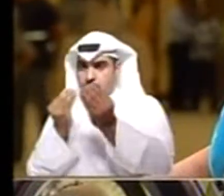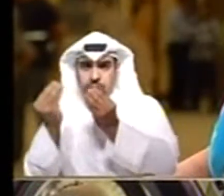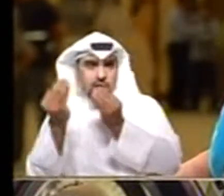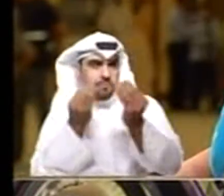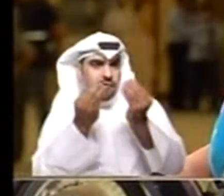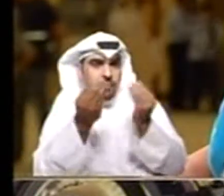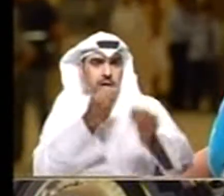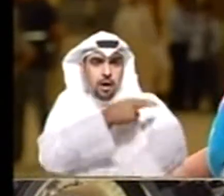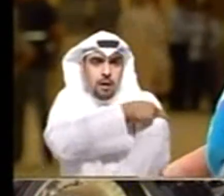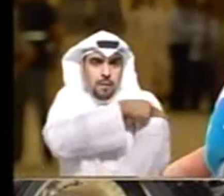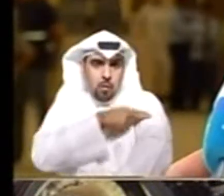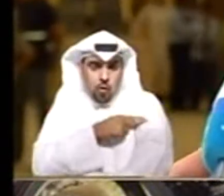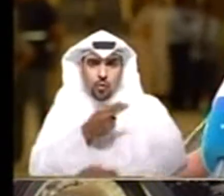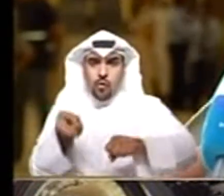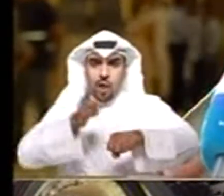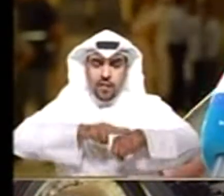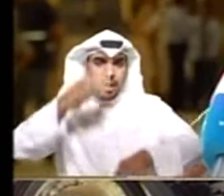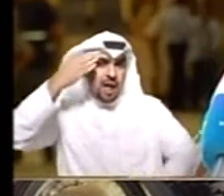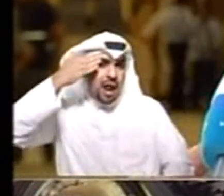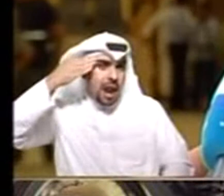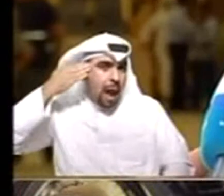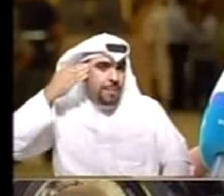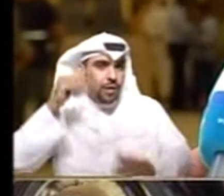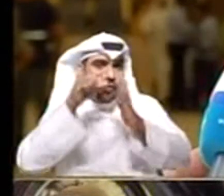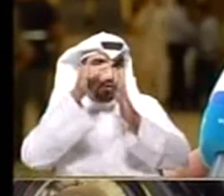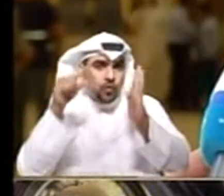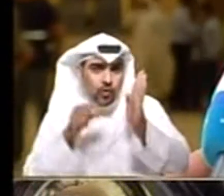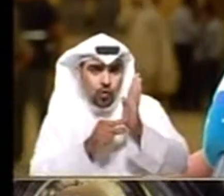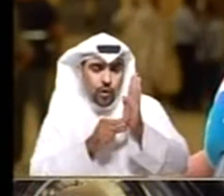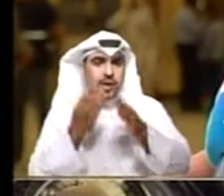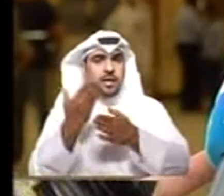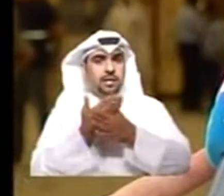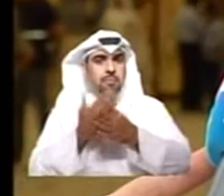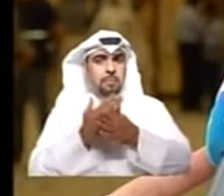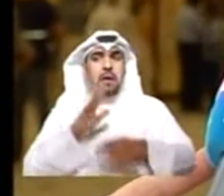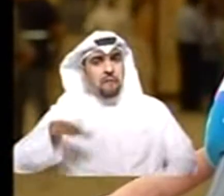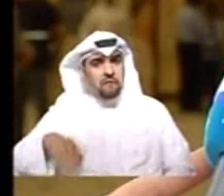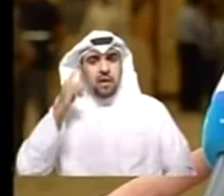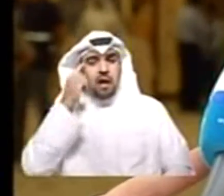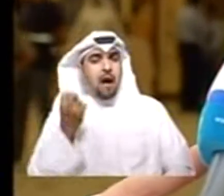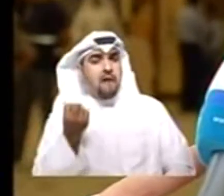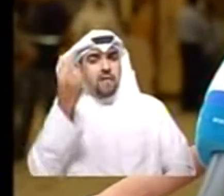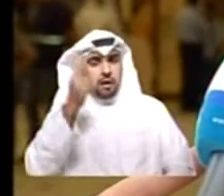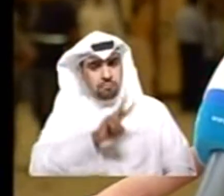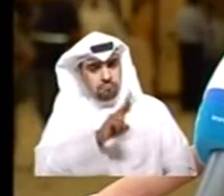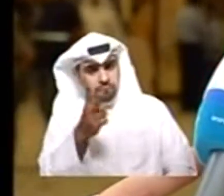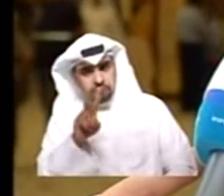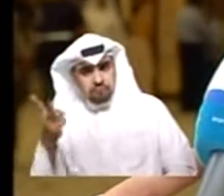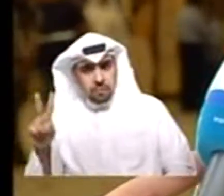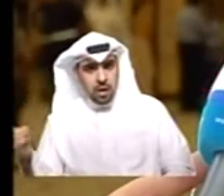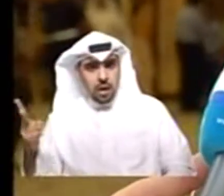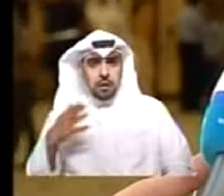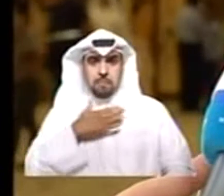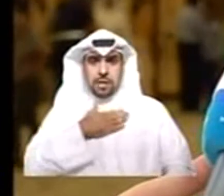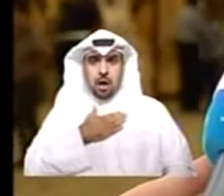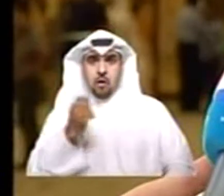مكتب المجلس والخبراء الدستوريين. قد يكون لي وجهات نظر معينة في بعض الإجراءات، لكن لا